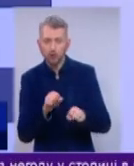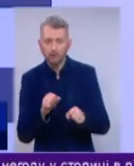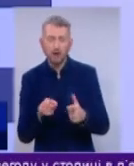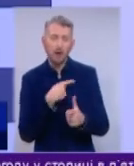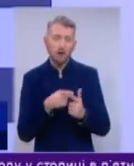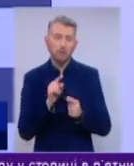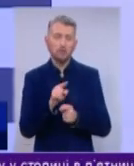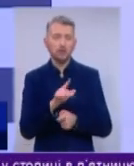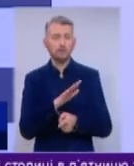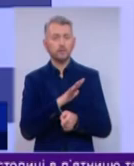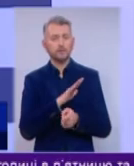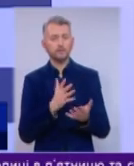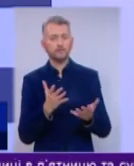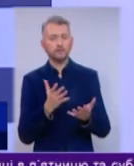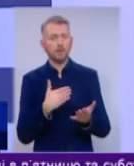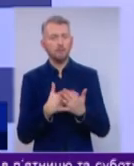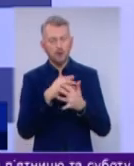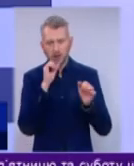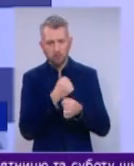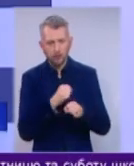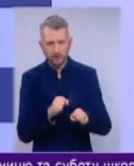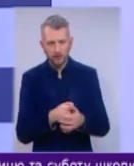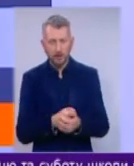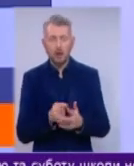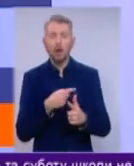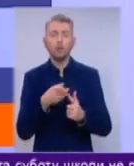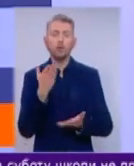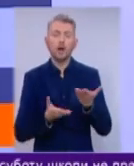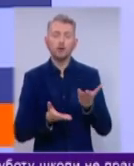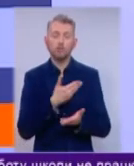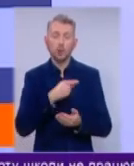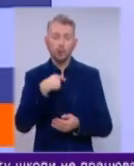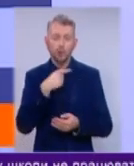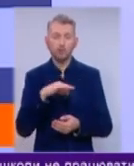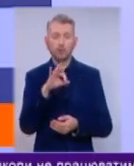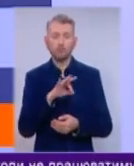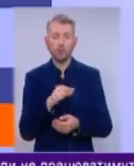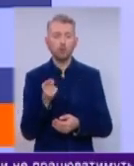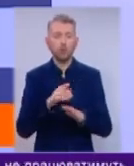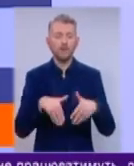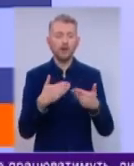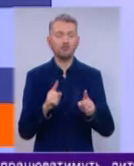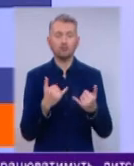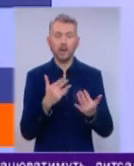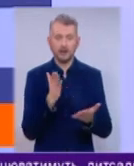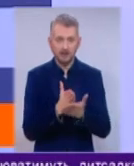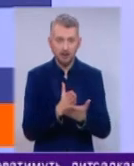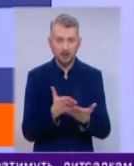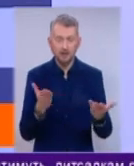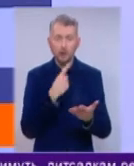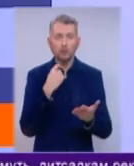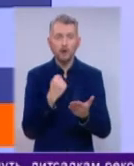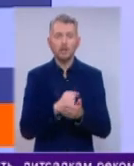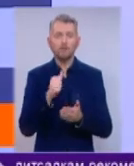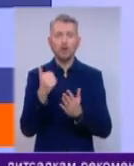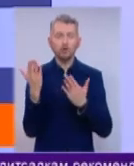принаймні він ставав майже неможливим. Або ж, якщо ми говоримо про той варіант, який зараз є, який ухвалений в